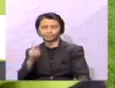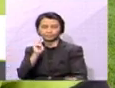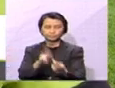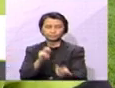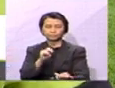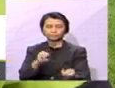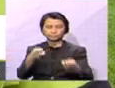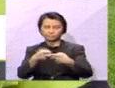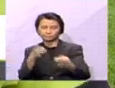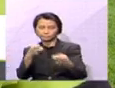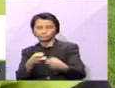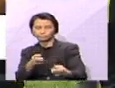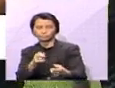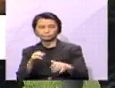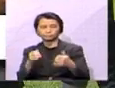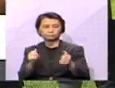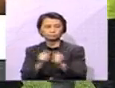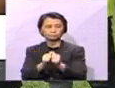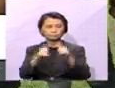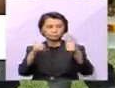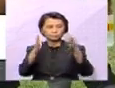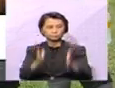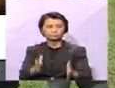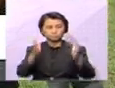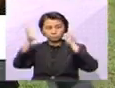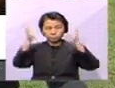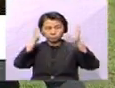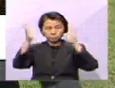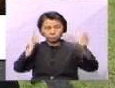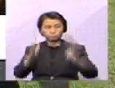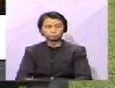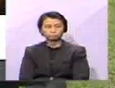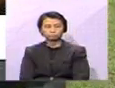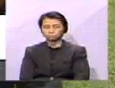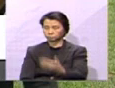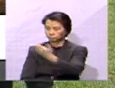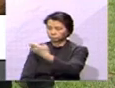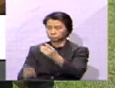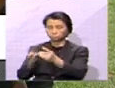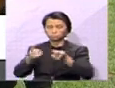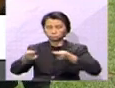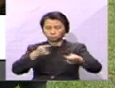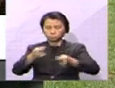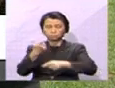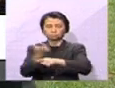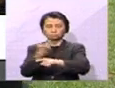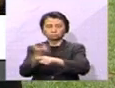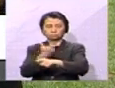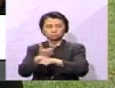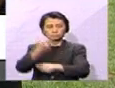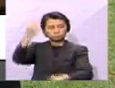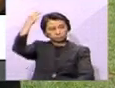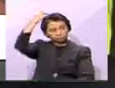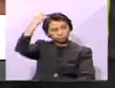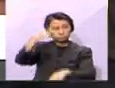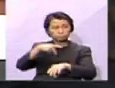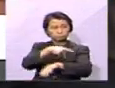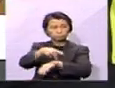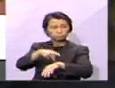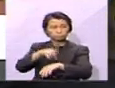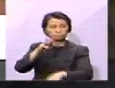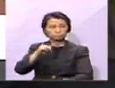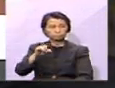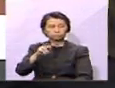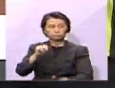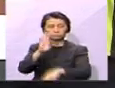player player lcal kita manam ditemui ketika mengendalikan sesian pasukan Selangor di Padang MSN